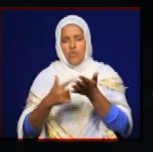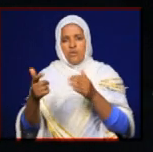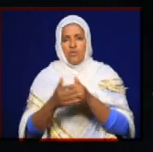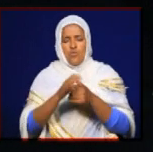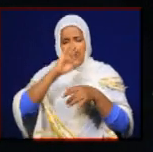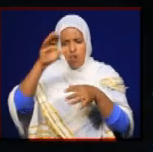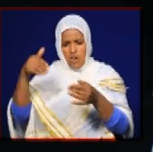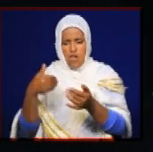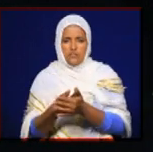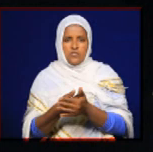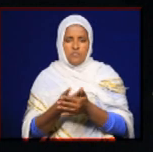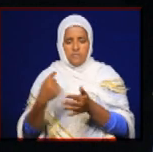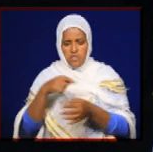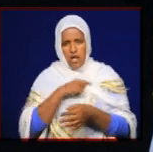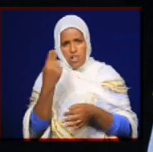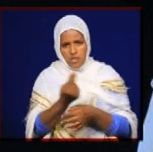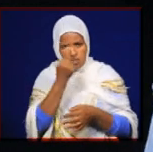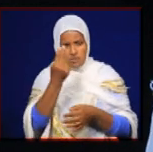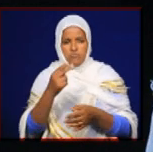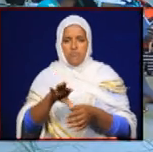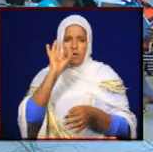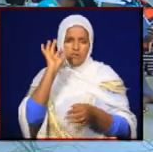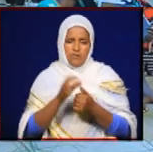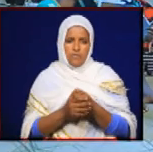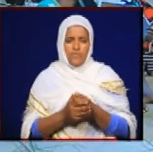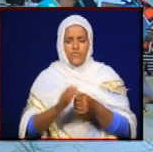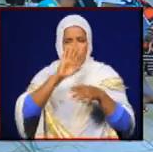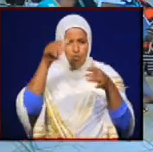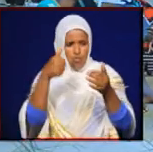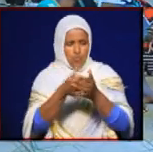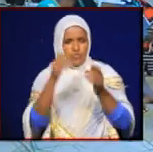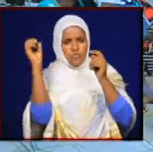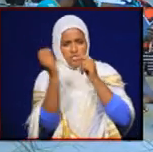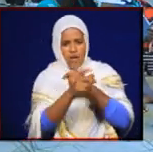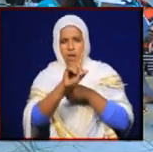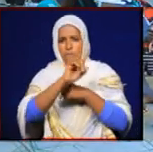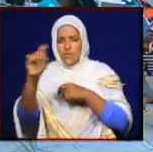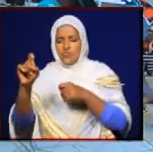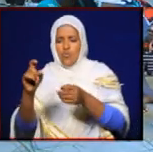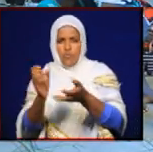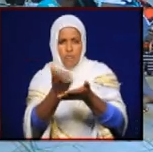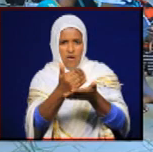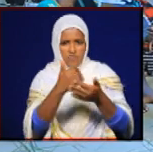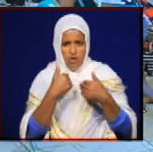ያው ሁላችንም እንገለገላለን እናገለግላለን። ፍሬውን ብዘራ መቶ